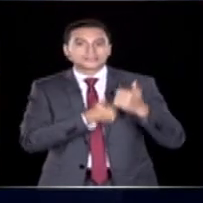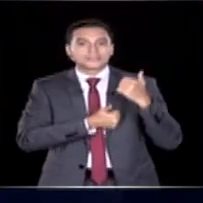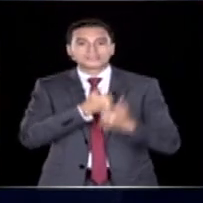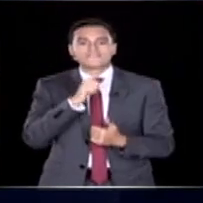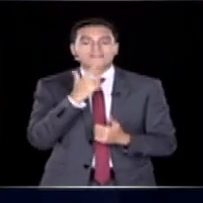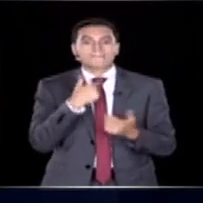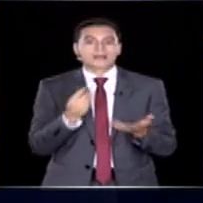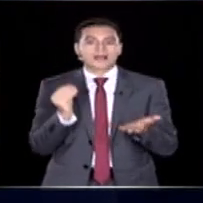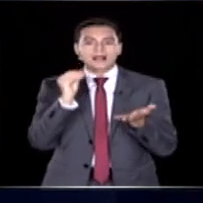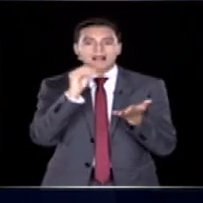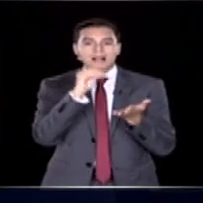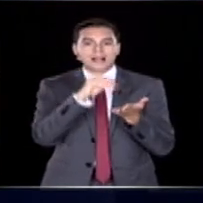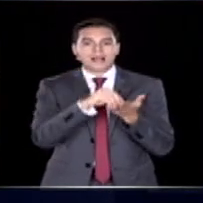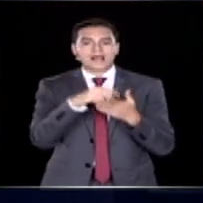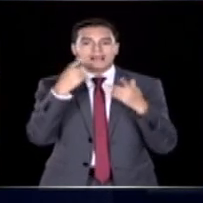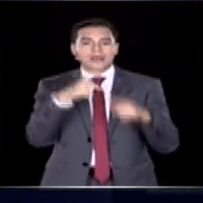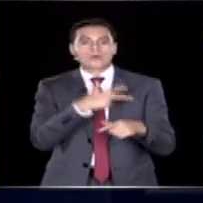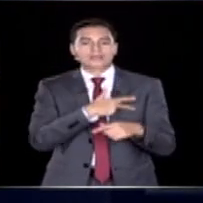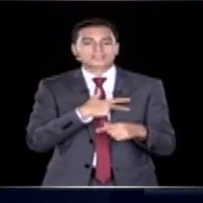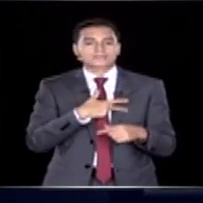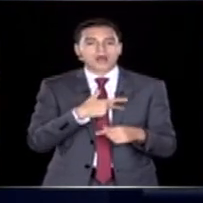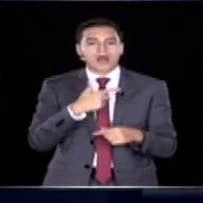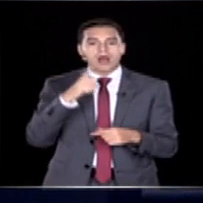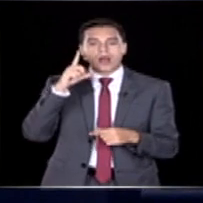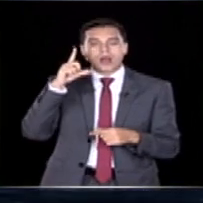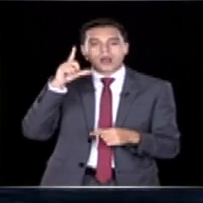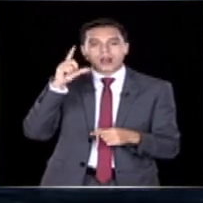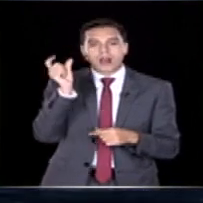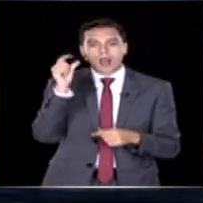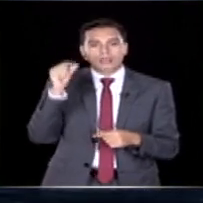سنة 2015، وسافرت ايرلندا